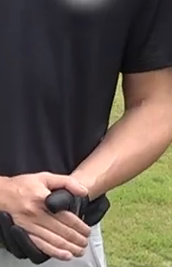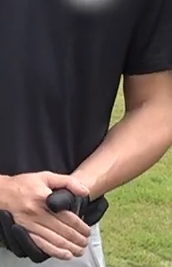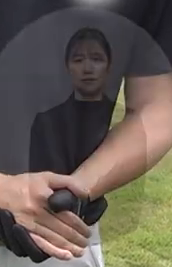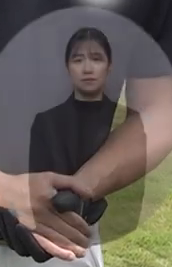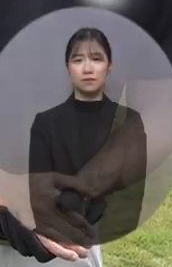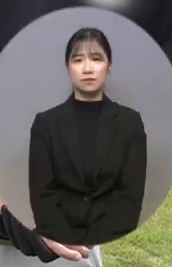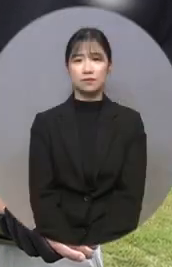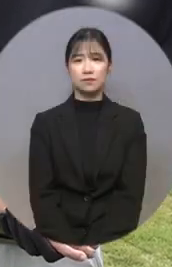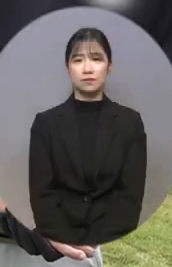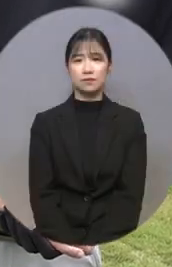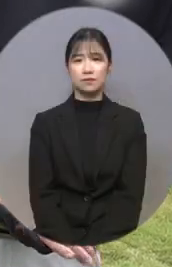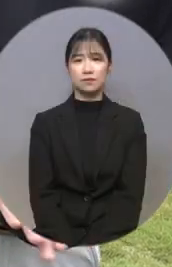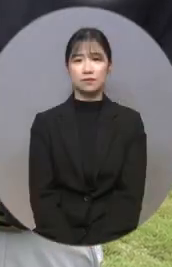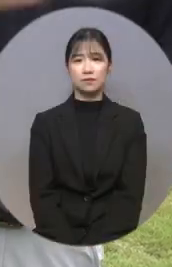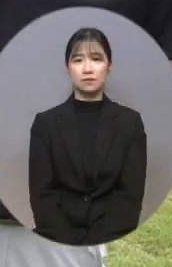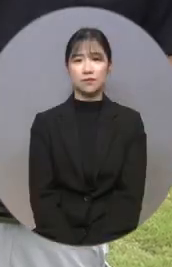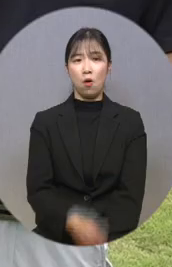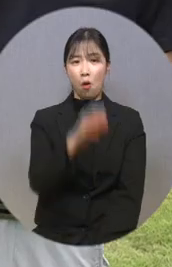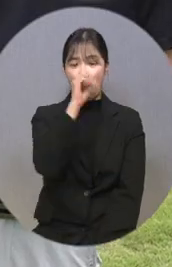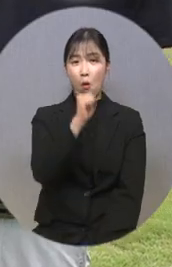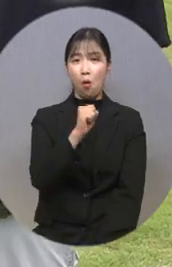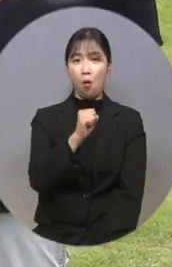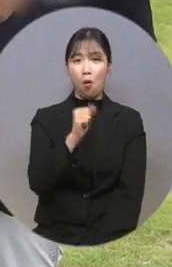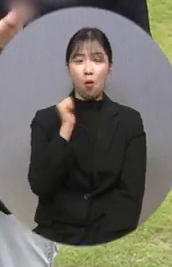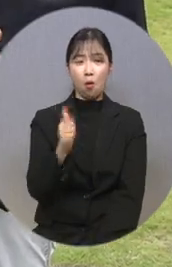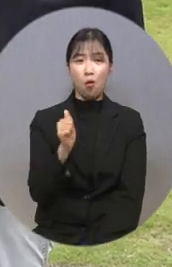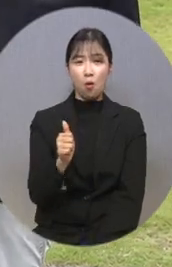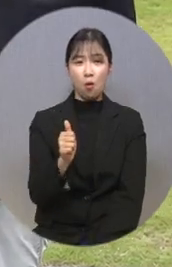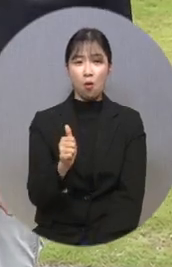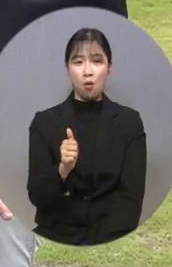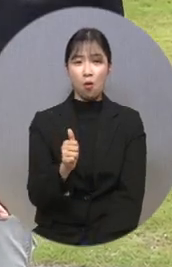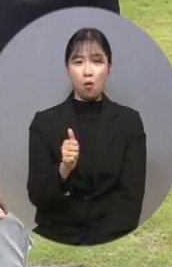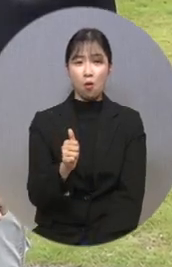굿샷! 오, 좋다, 양. 응? 들어가는 거 아니냐?